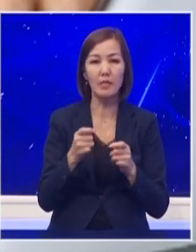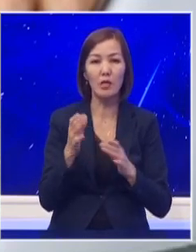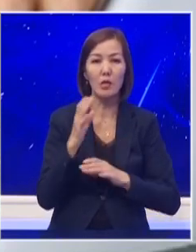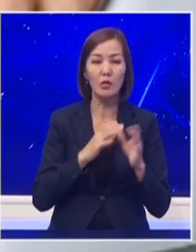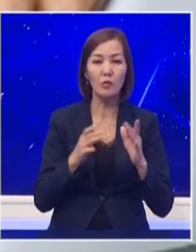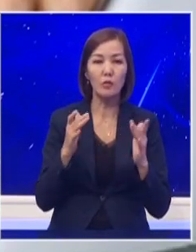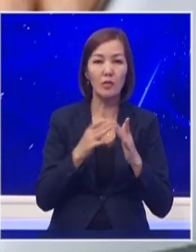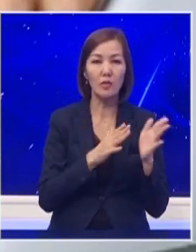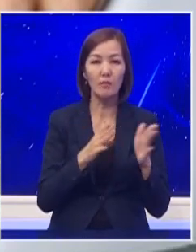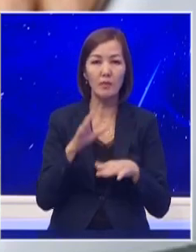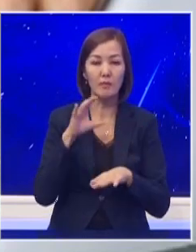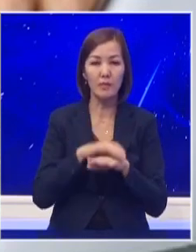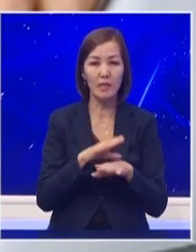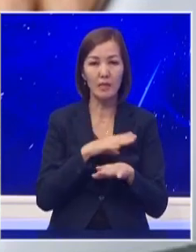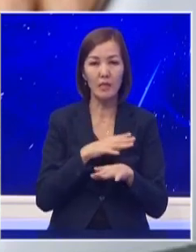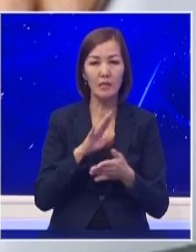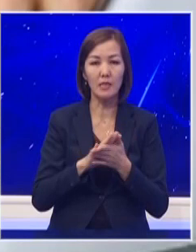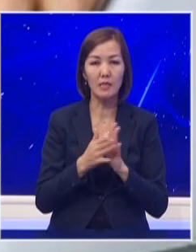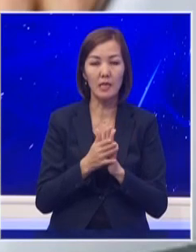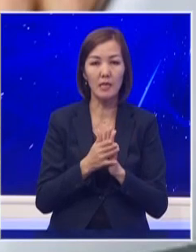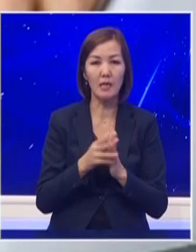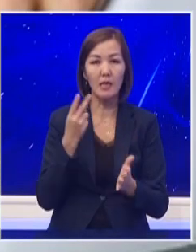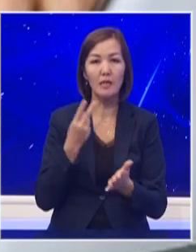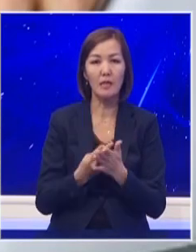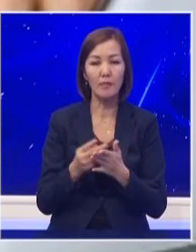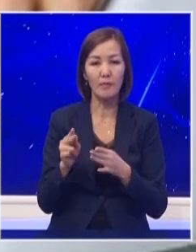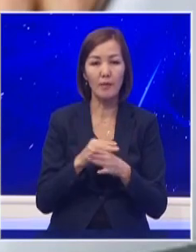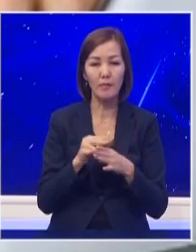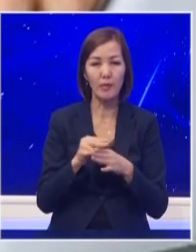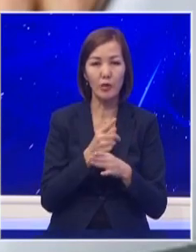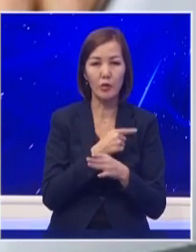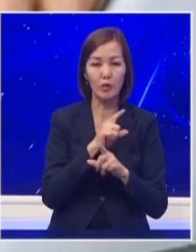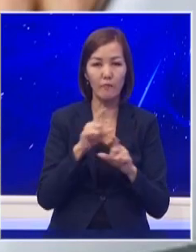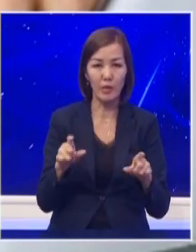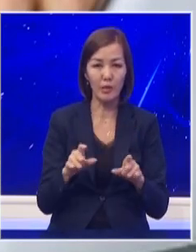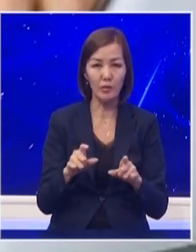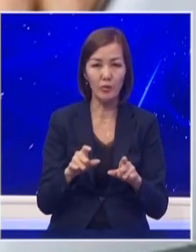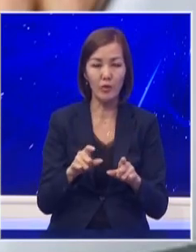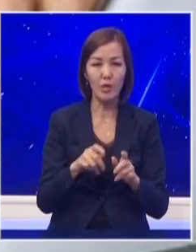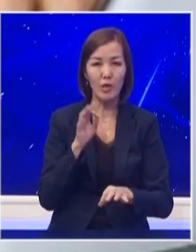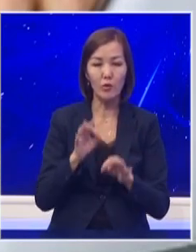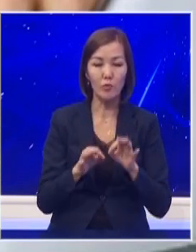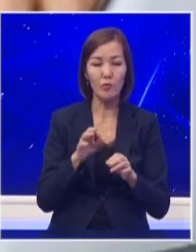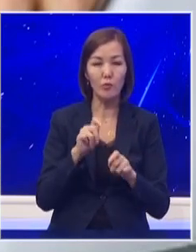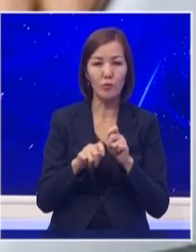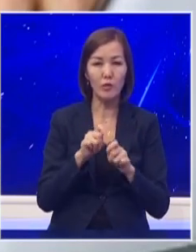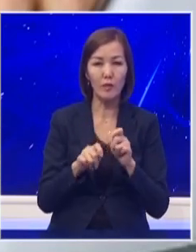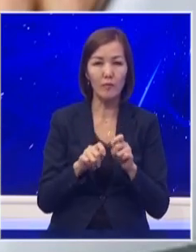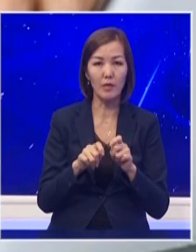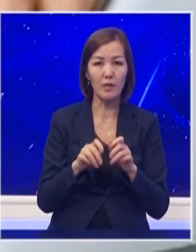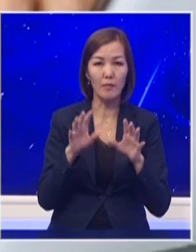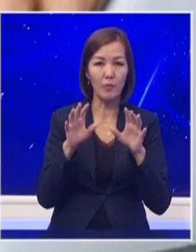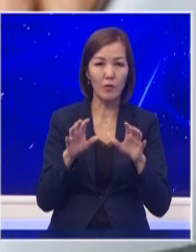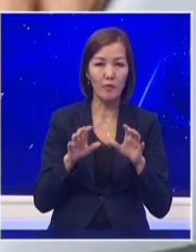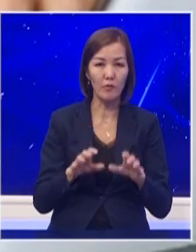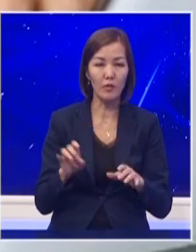общежития была задержана но по состоянию здоровья помещена на лечение в больницу по данному факту начата досудебное расследование по статье 190